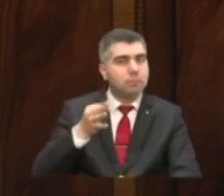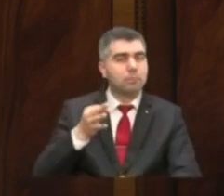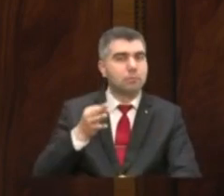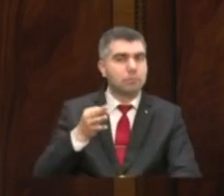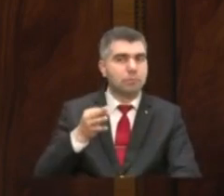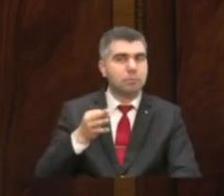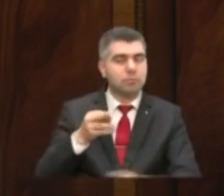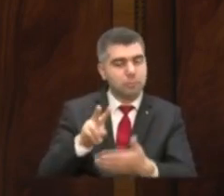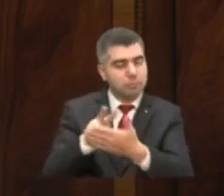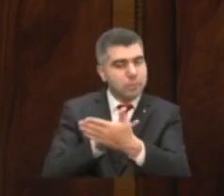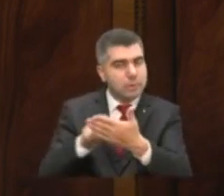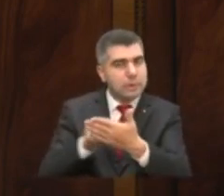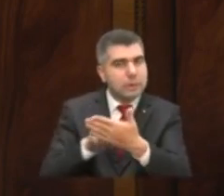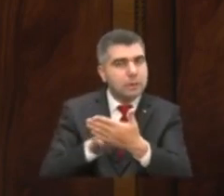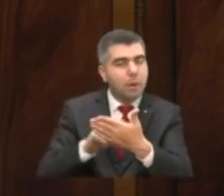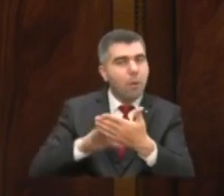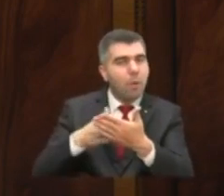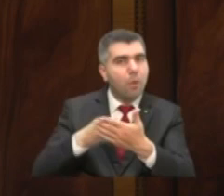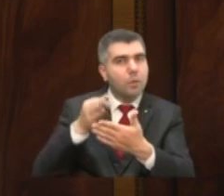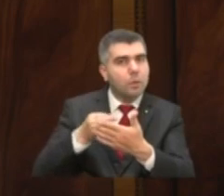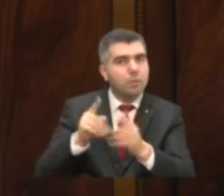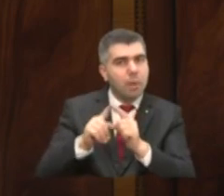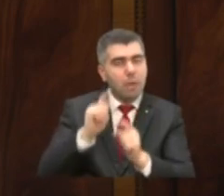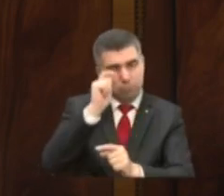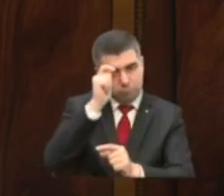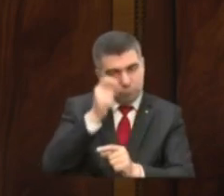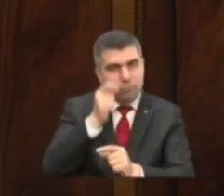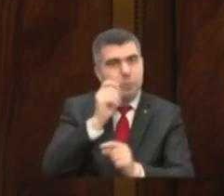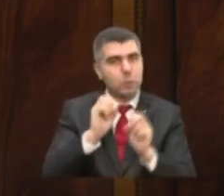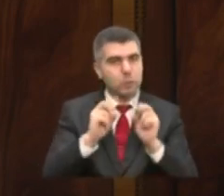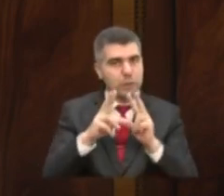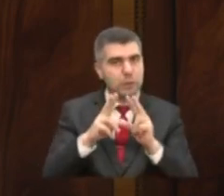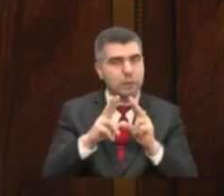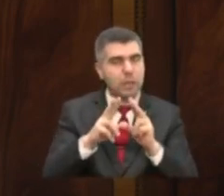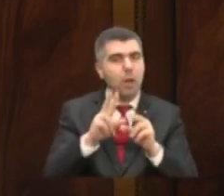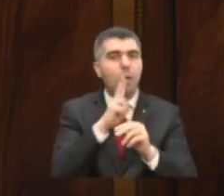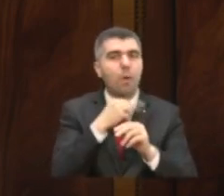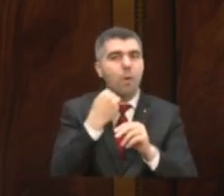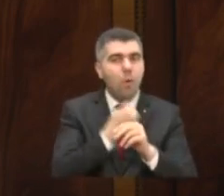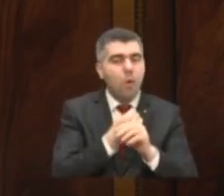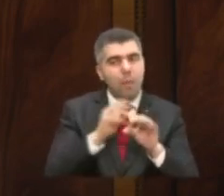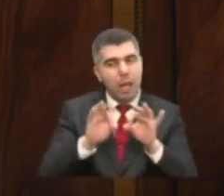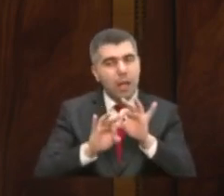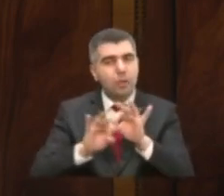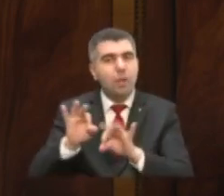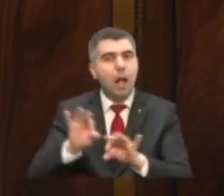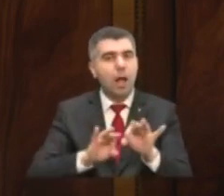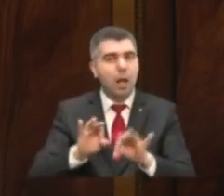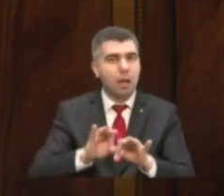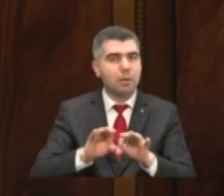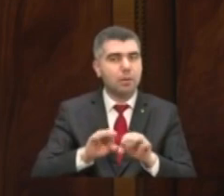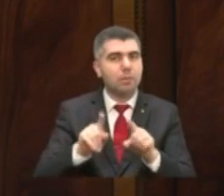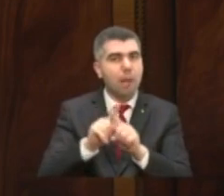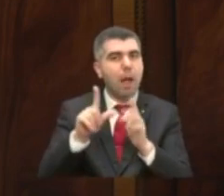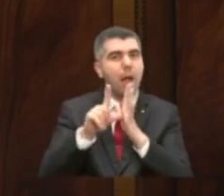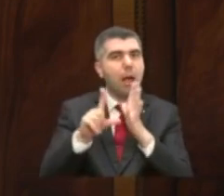لعرضكم بإمعان ونحيي ما جاءت به الحكومة من إجراءات ذات طابع اجتماعي في مشروع